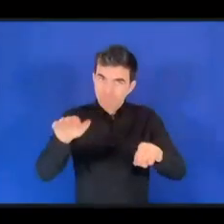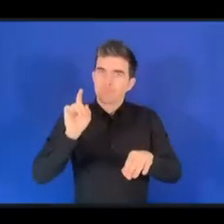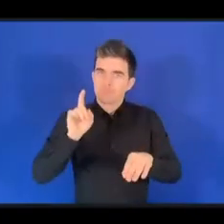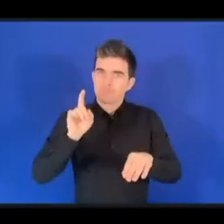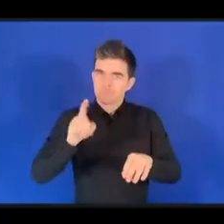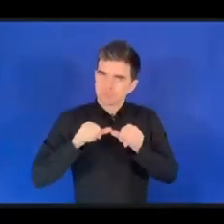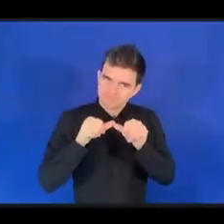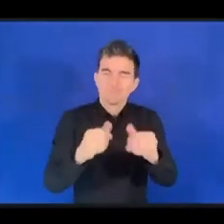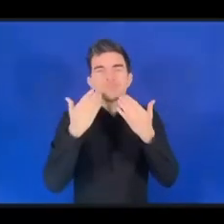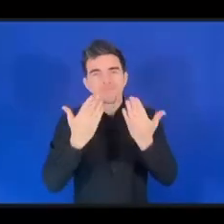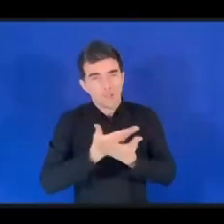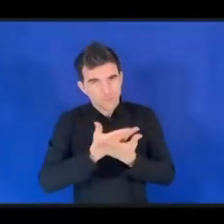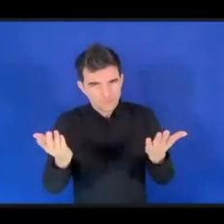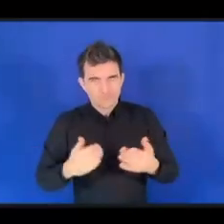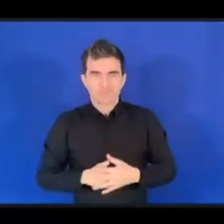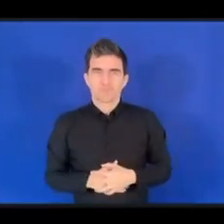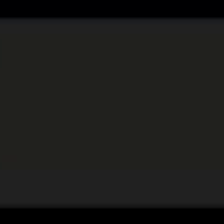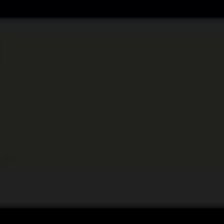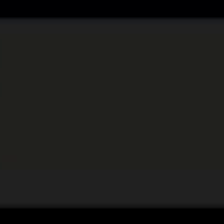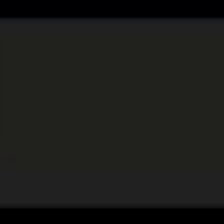عملي شكرا